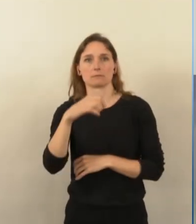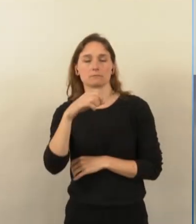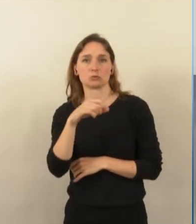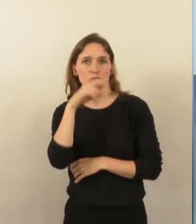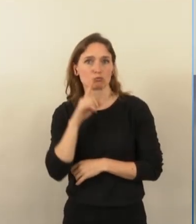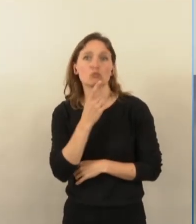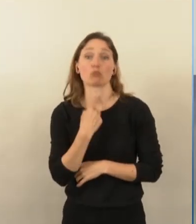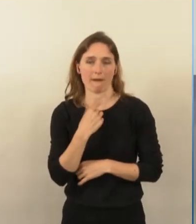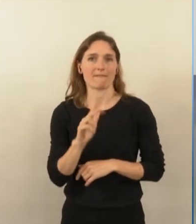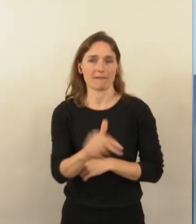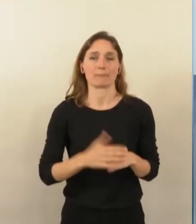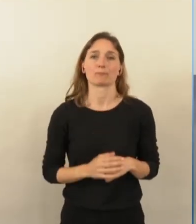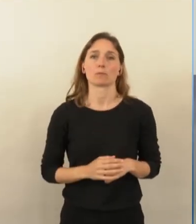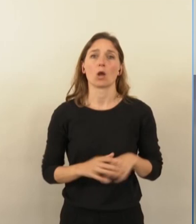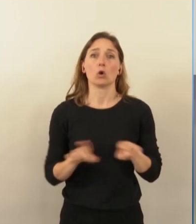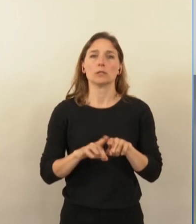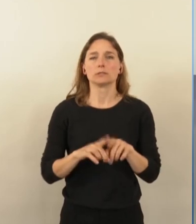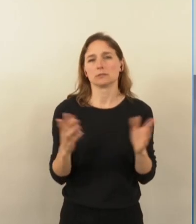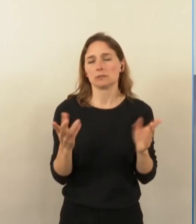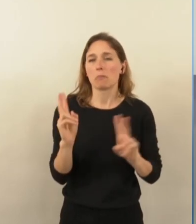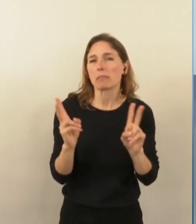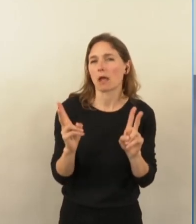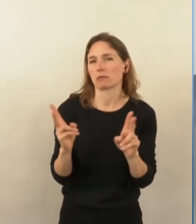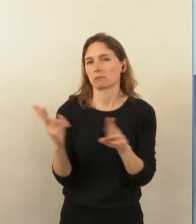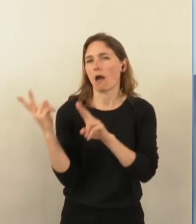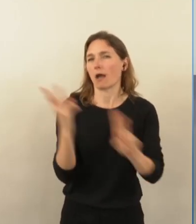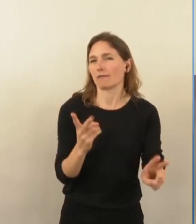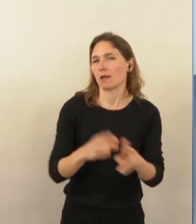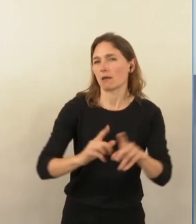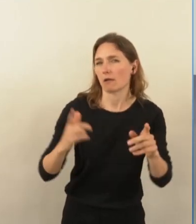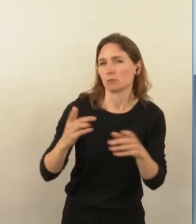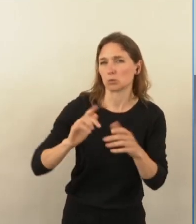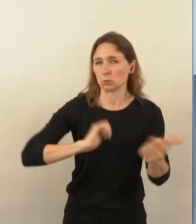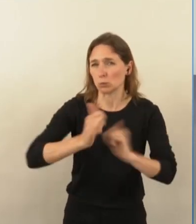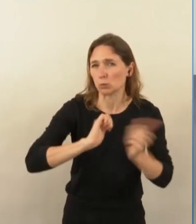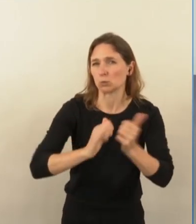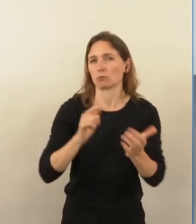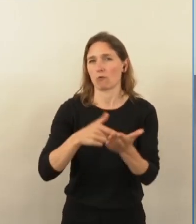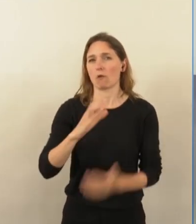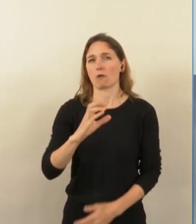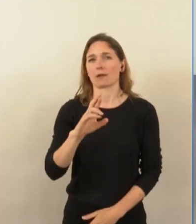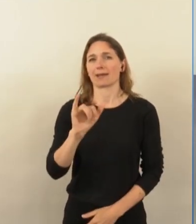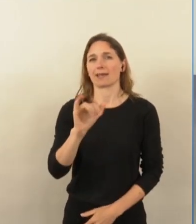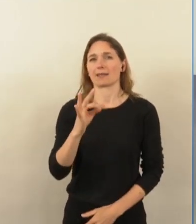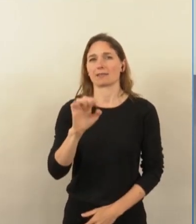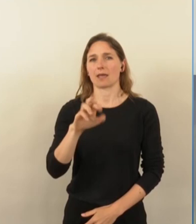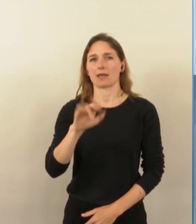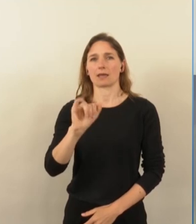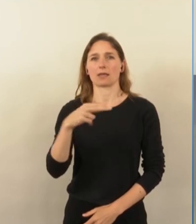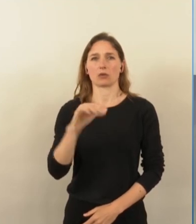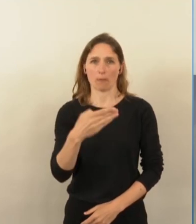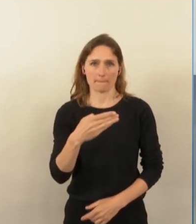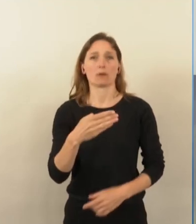probablement mythique comme la précédente du Critérium du Dauphiné à la Bastille le dimanche 11 et